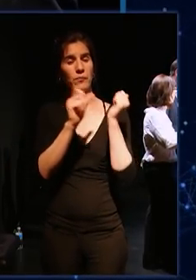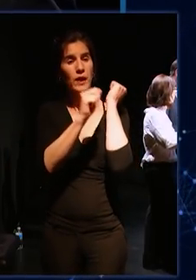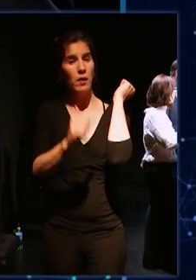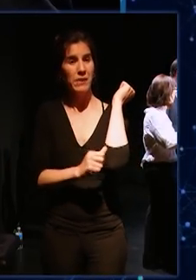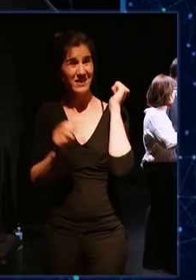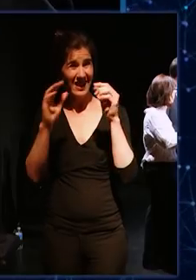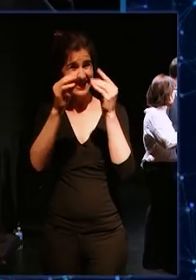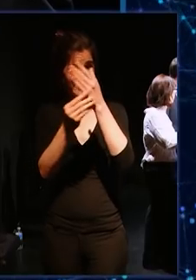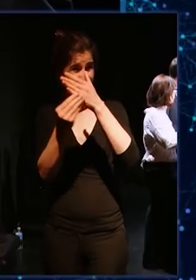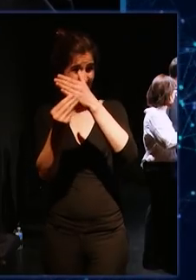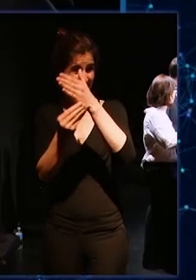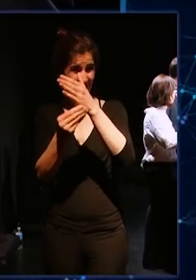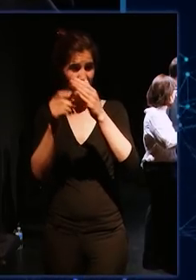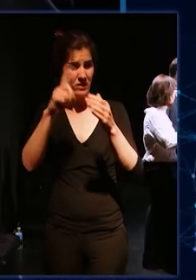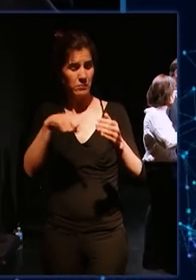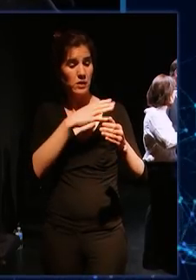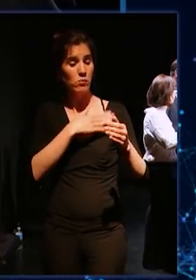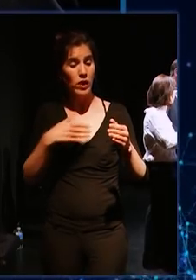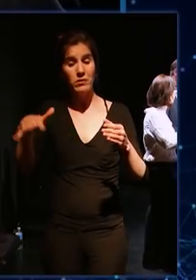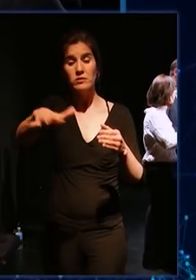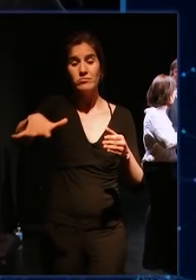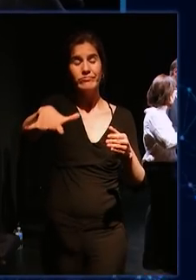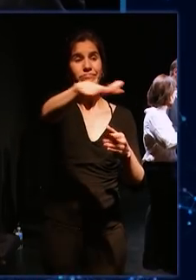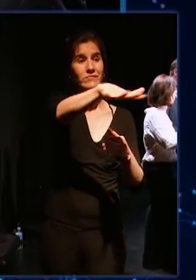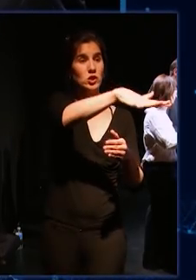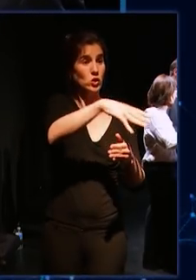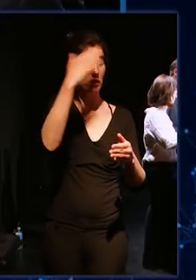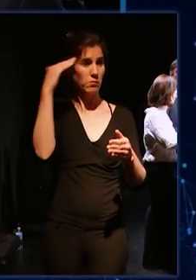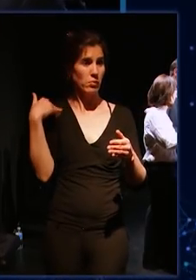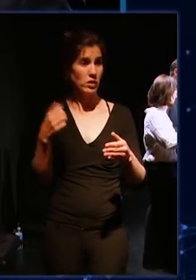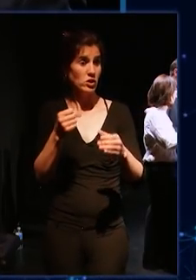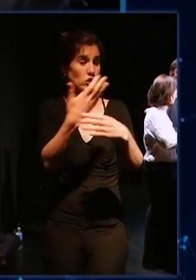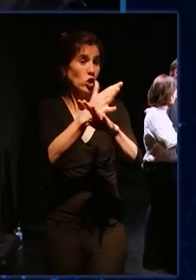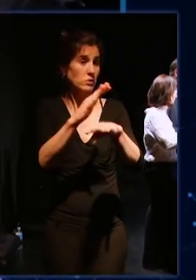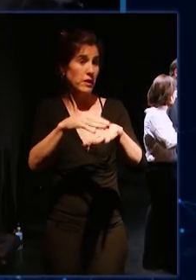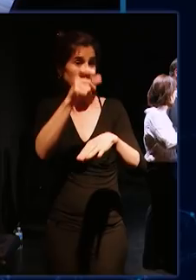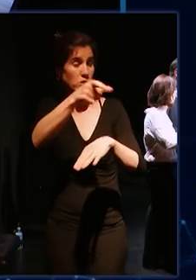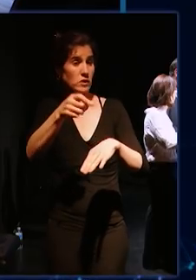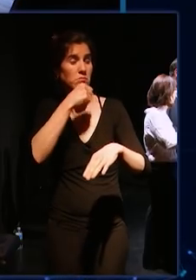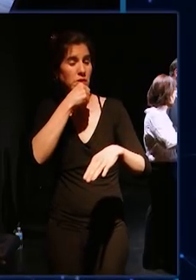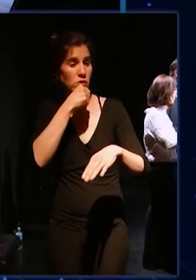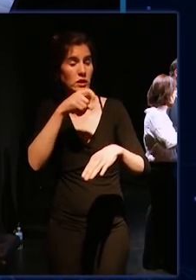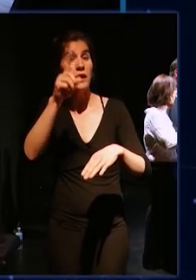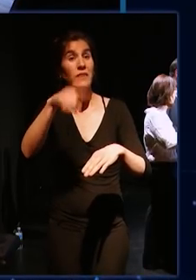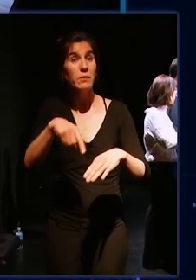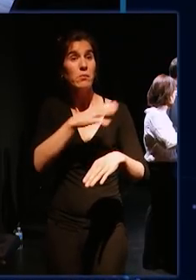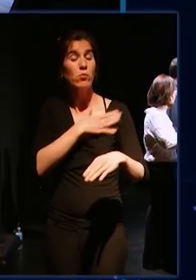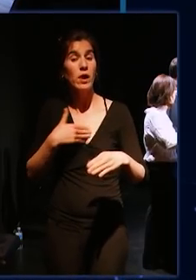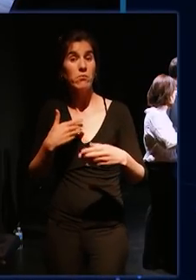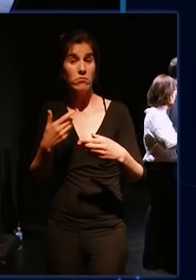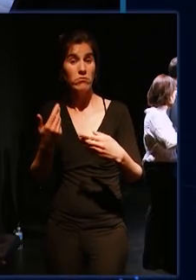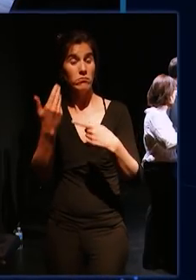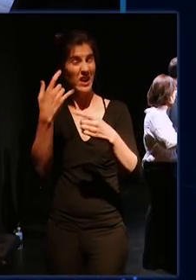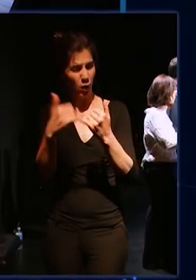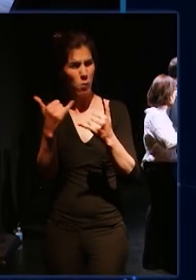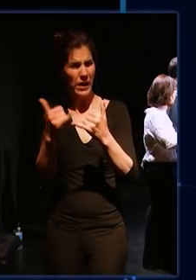espais de les ciutats jocs via sobredobles per la gent gran. També volem recuperar la festa de l'esport, tal com proposava l'Àlvaro. També volem